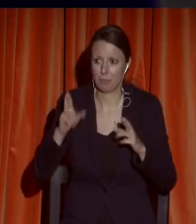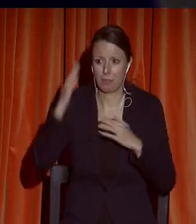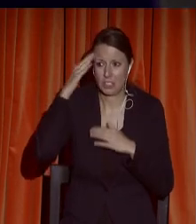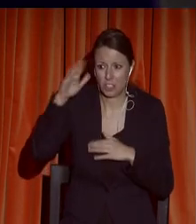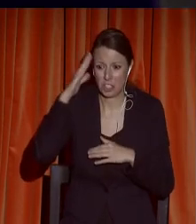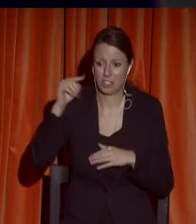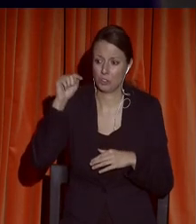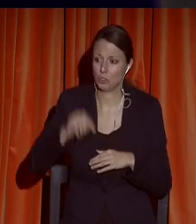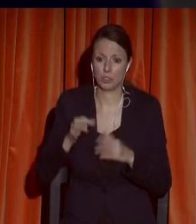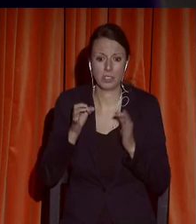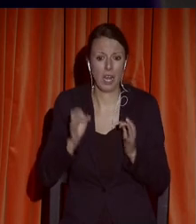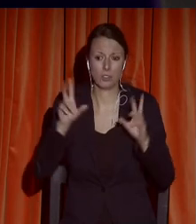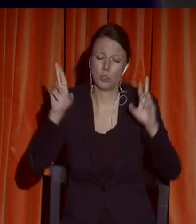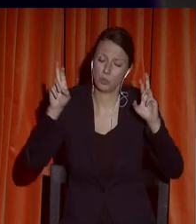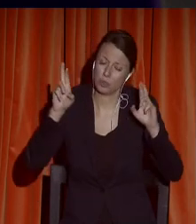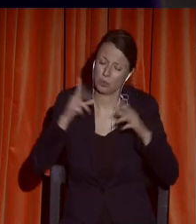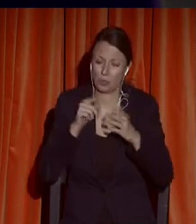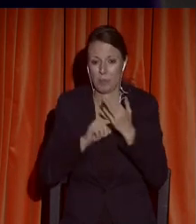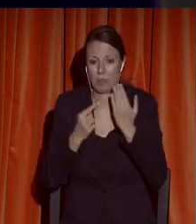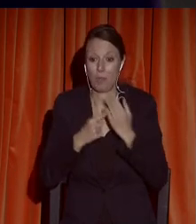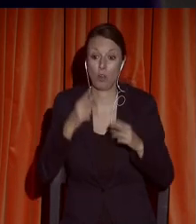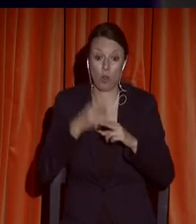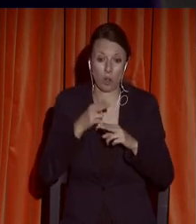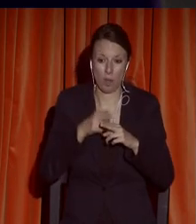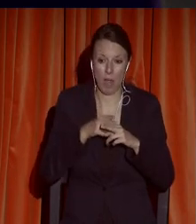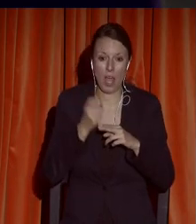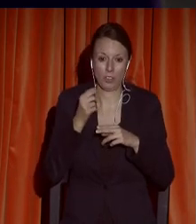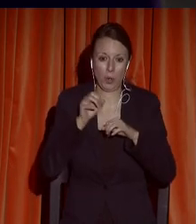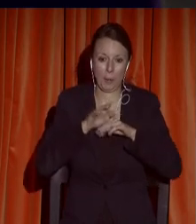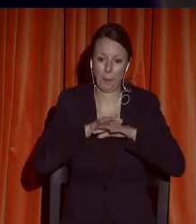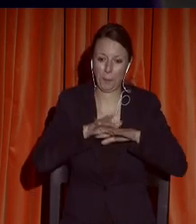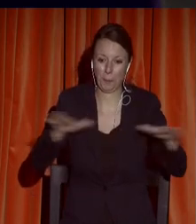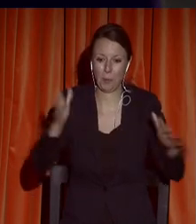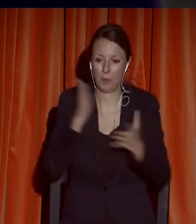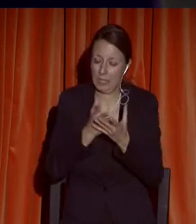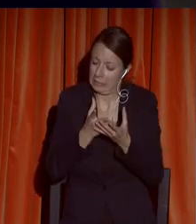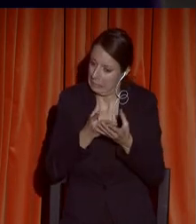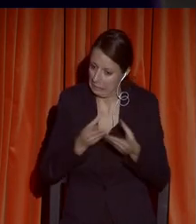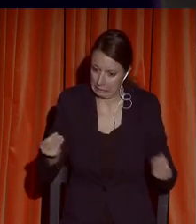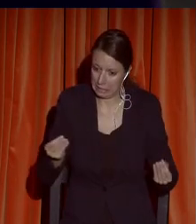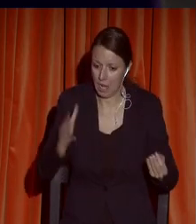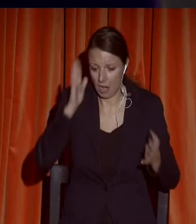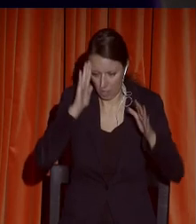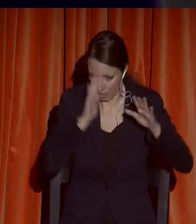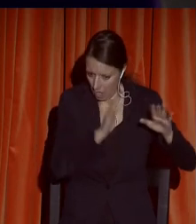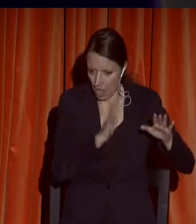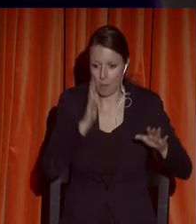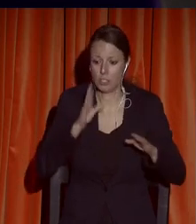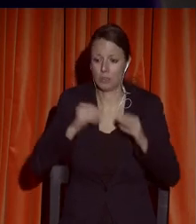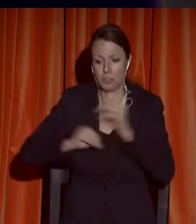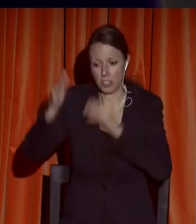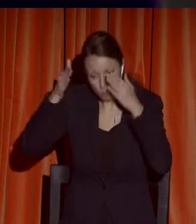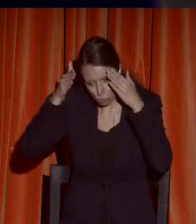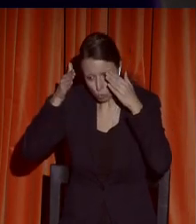do grona tych państw, które zaczną nadawać ton dyskusji. Co więcej, że ta nasza choroba będzie,